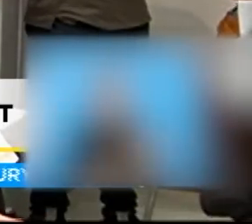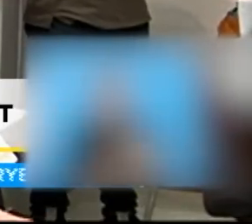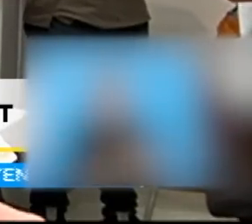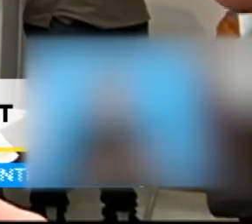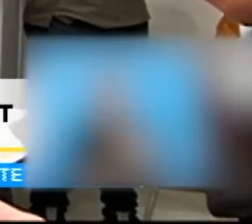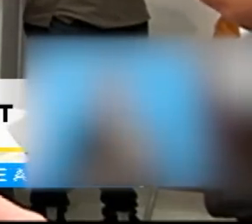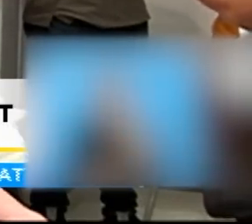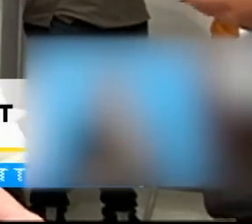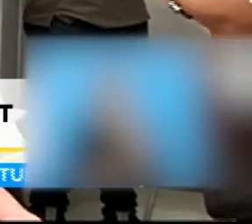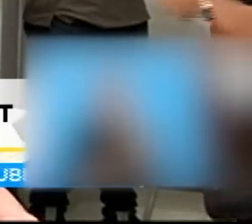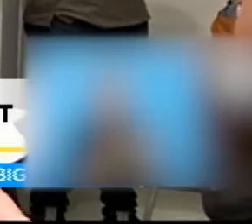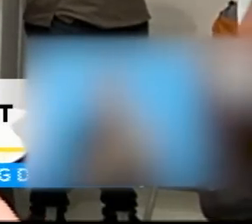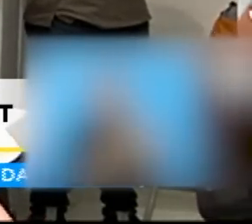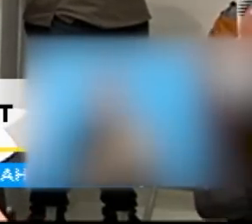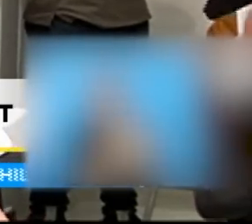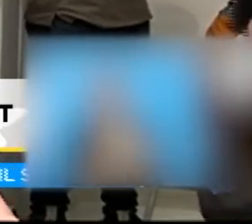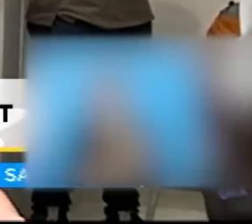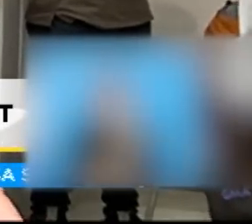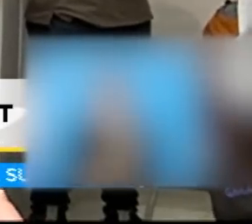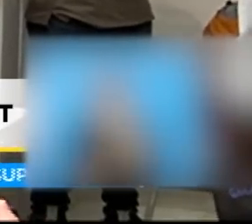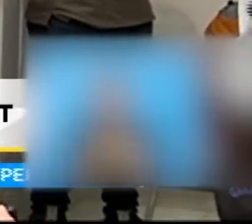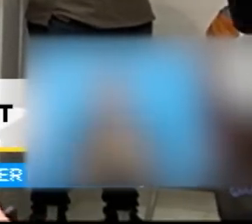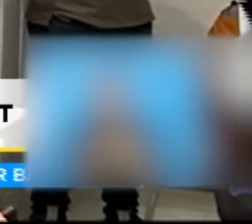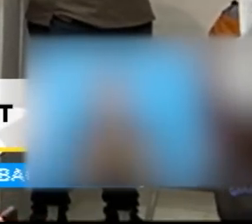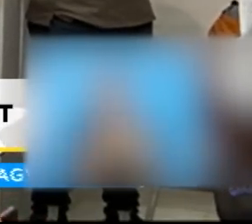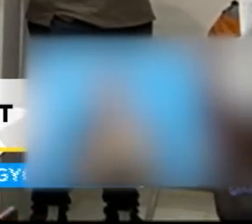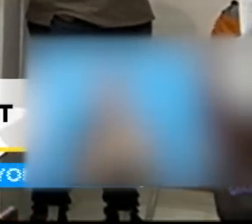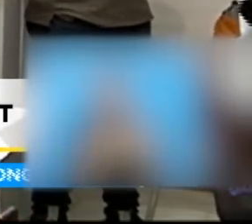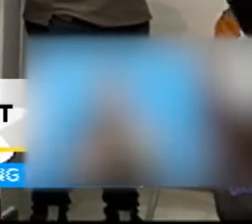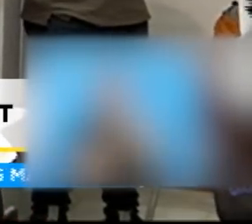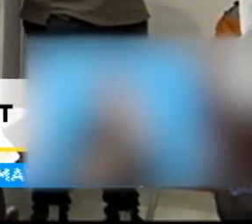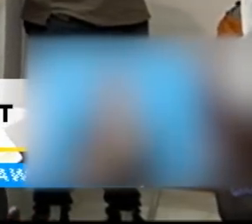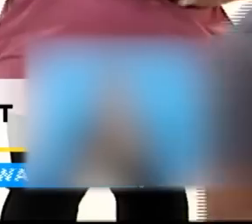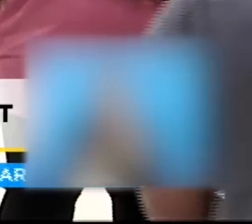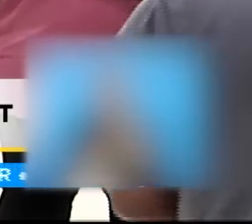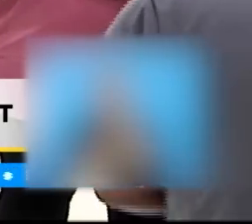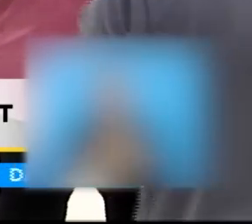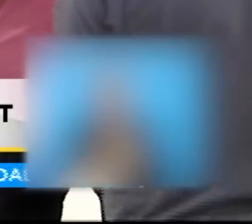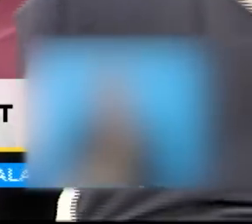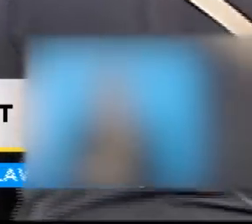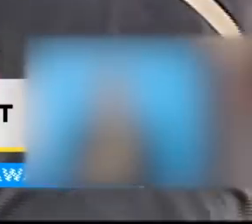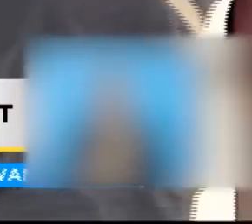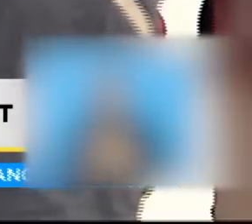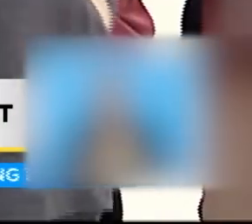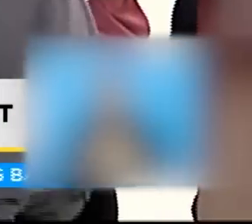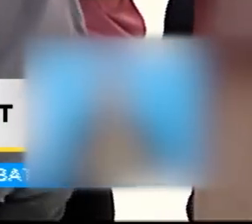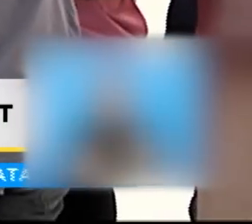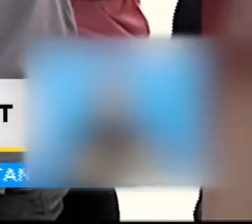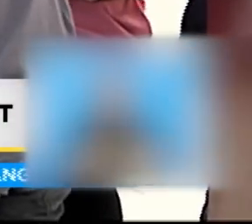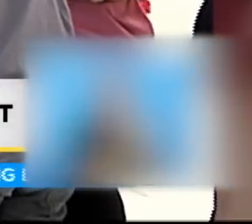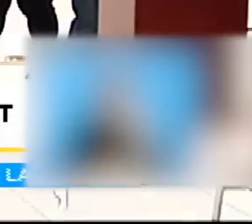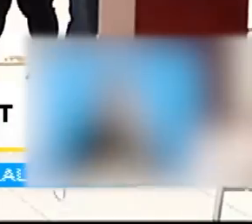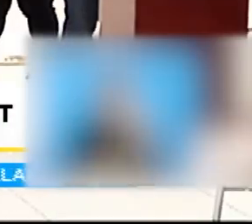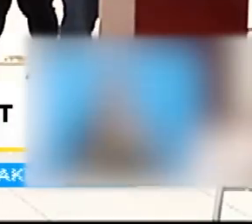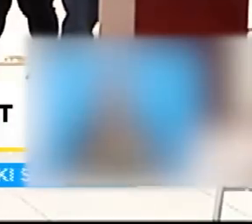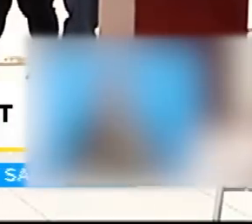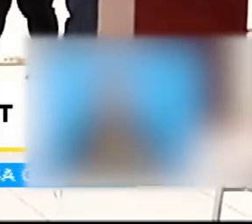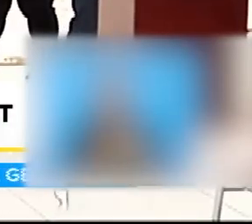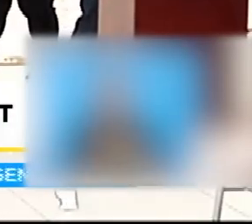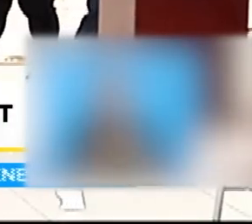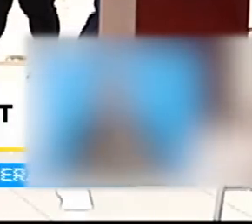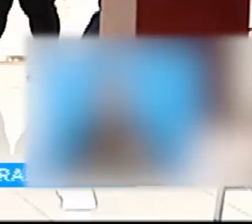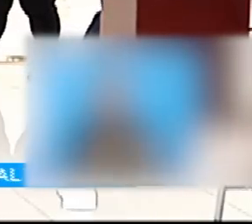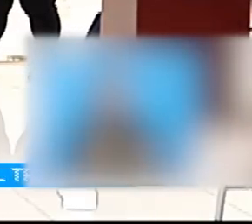naman basta-basta natin hinahan yung pera. Bago mo makuha, kailangan mong pagpaguran. Nagbigay na ng 30,000 pesos na cash assistance